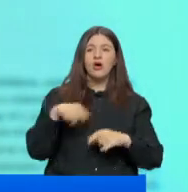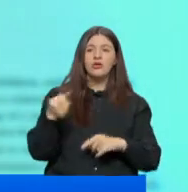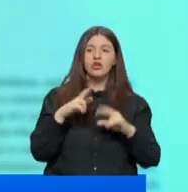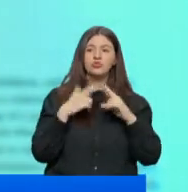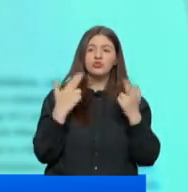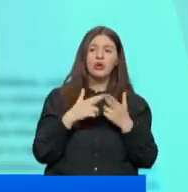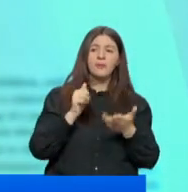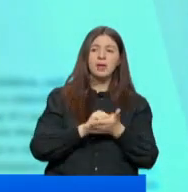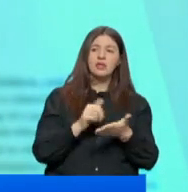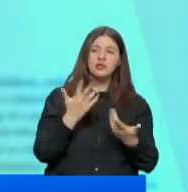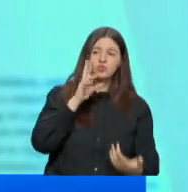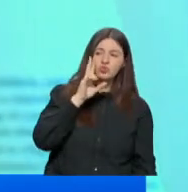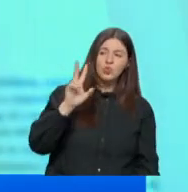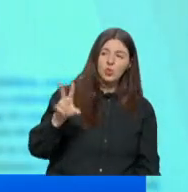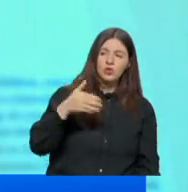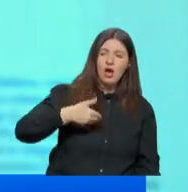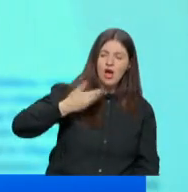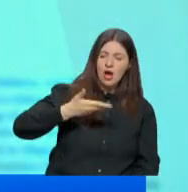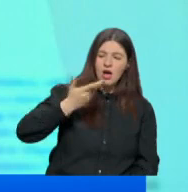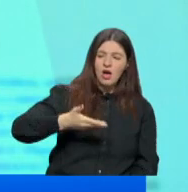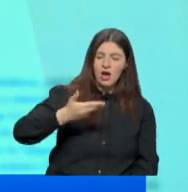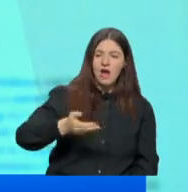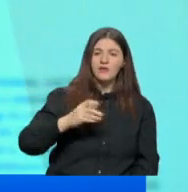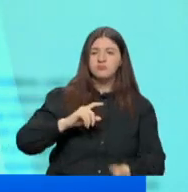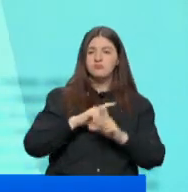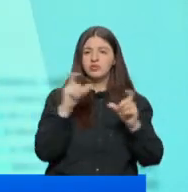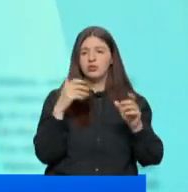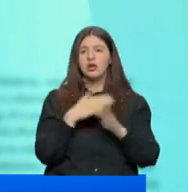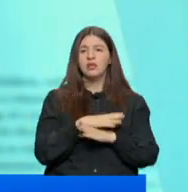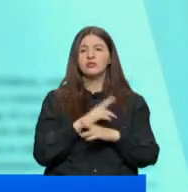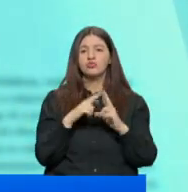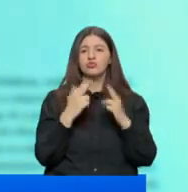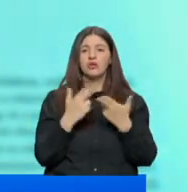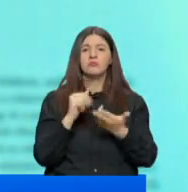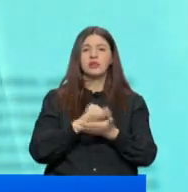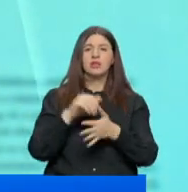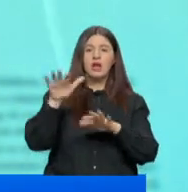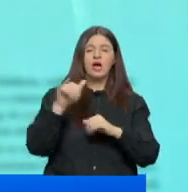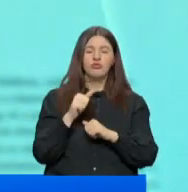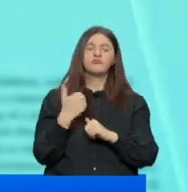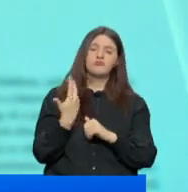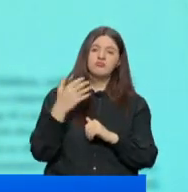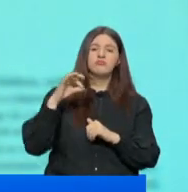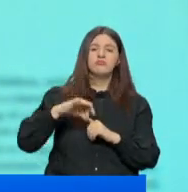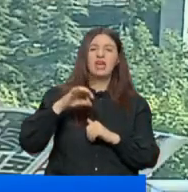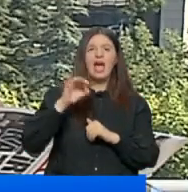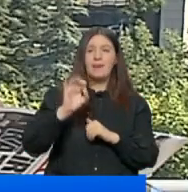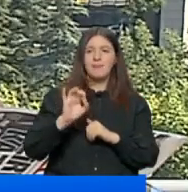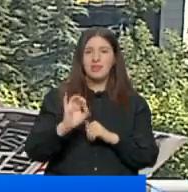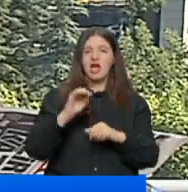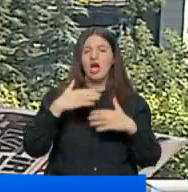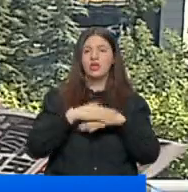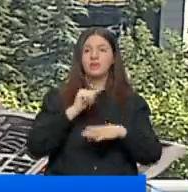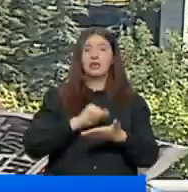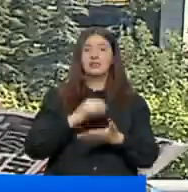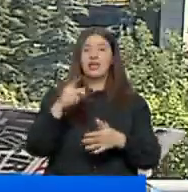dünya basınının nasıl gördüğünü aktarıyor ve manşetinde aslında dünya basından alıyor. Şimdi hemen akşam